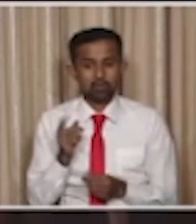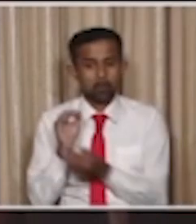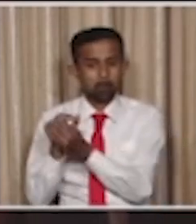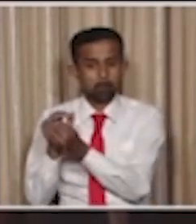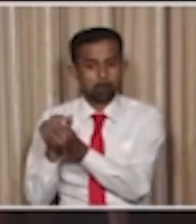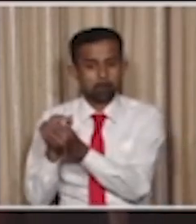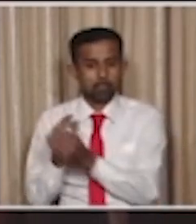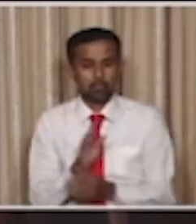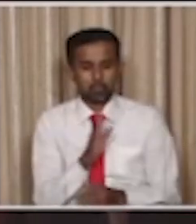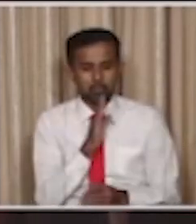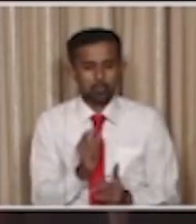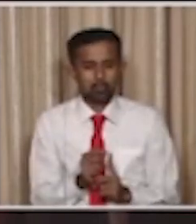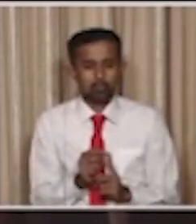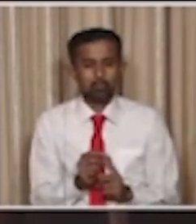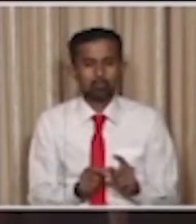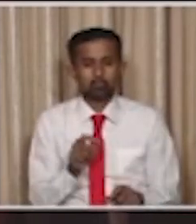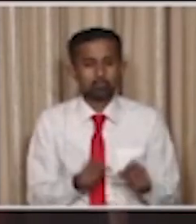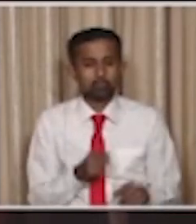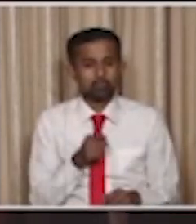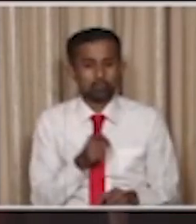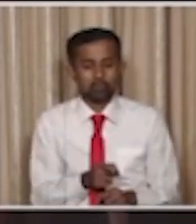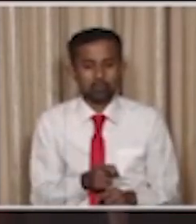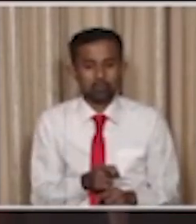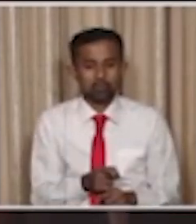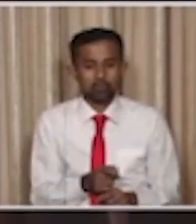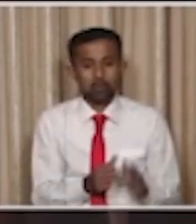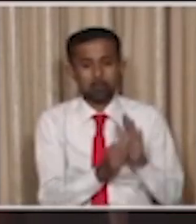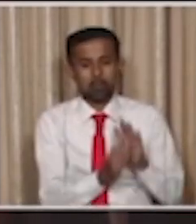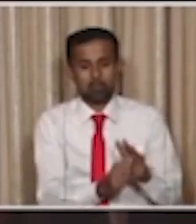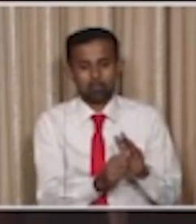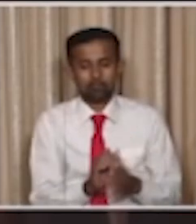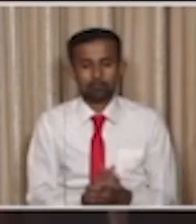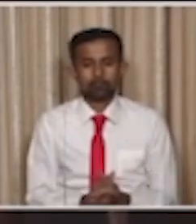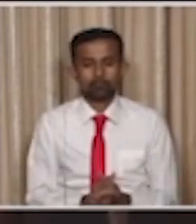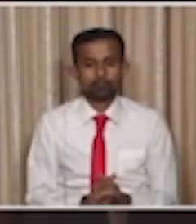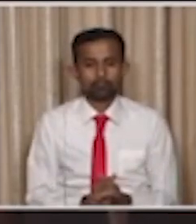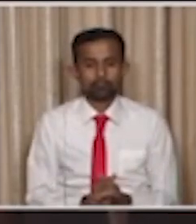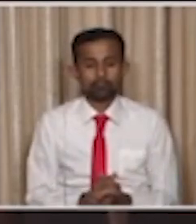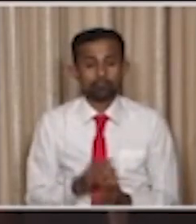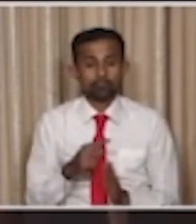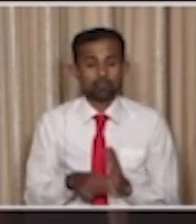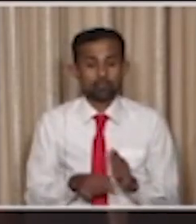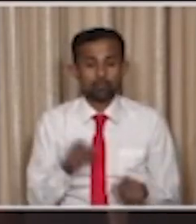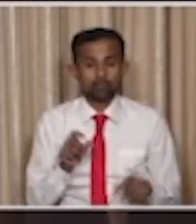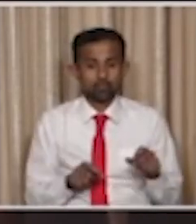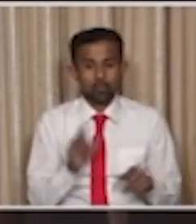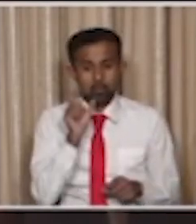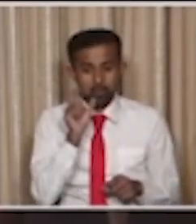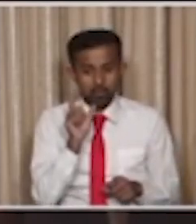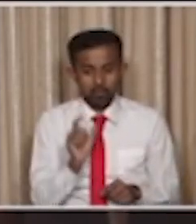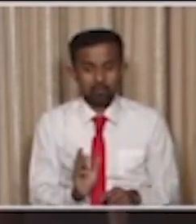බේරලා අහිංසක දුප්පත් පිරිසට තඩි බානවා. එම නිසා මේ රටේ ජනතාව බලාගෙන